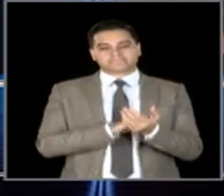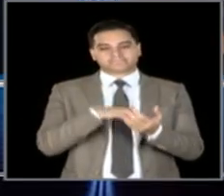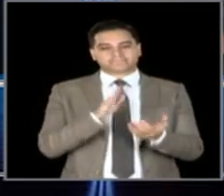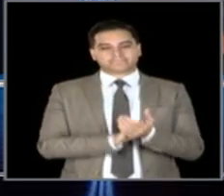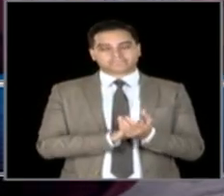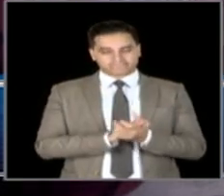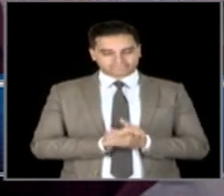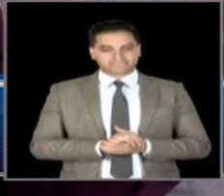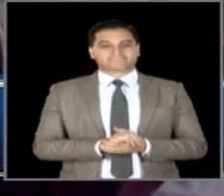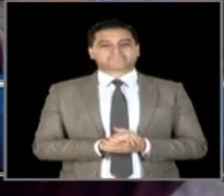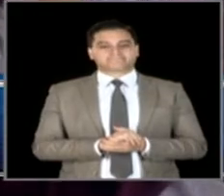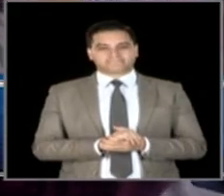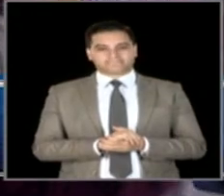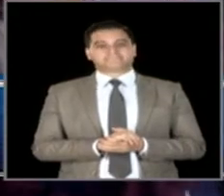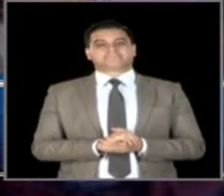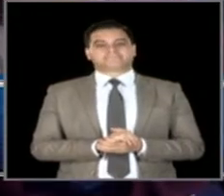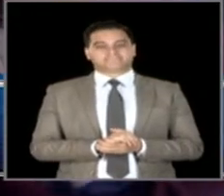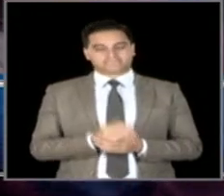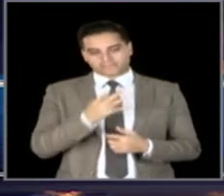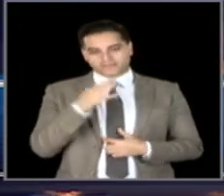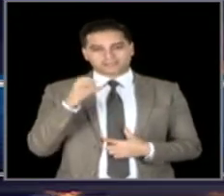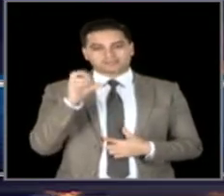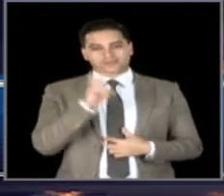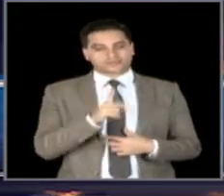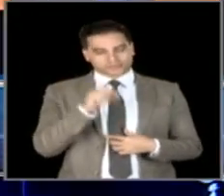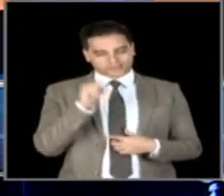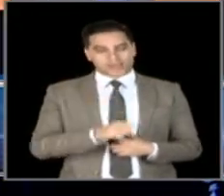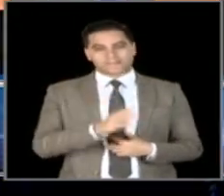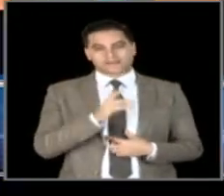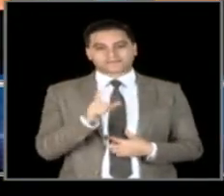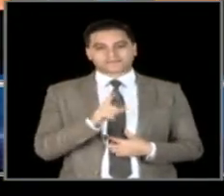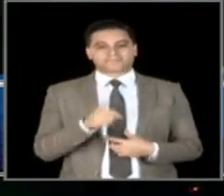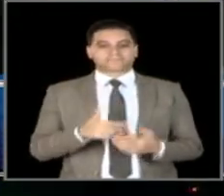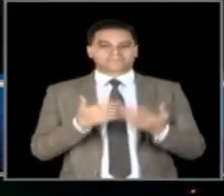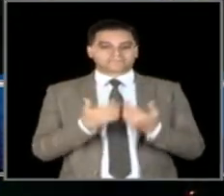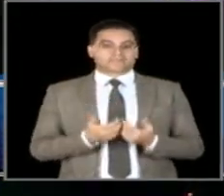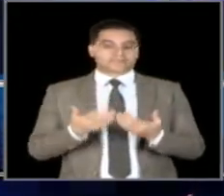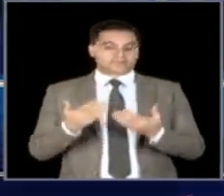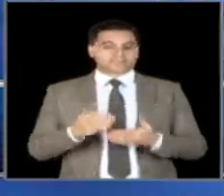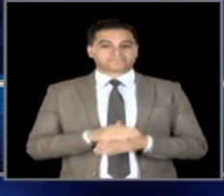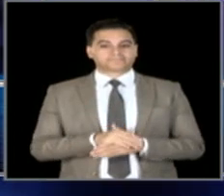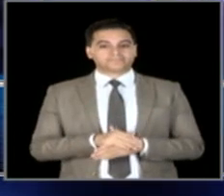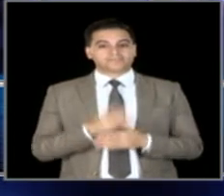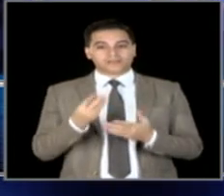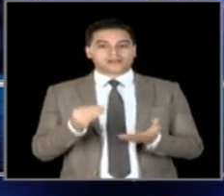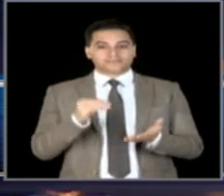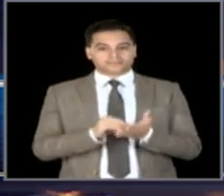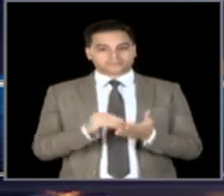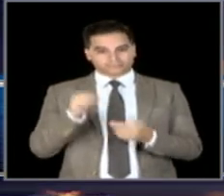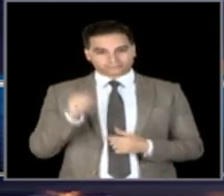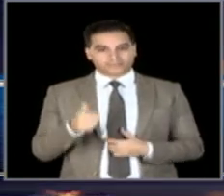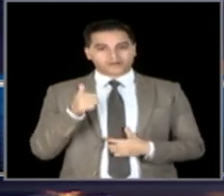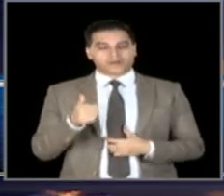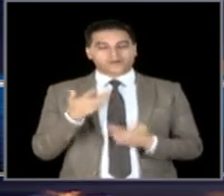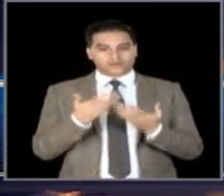طبعا 329 يا يوسف اجابه صحيحه 30 نقطه مهمين جدا